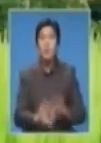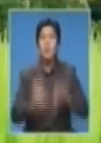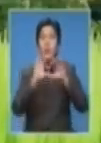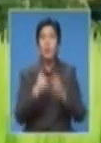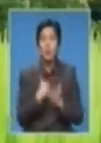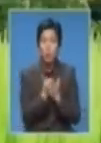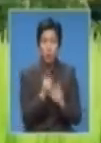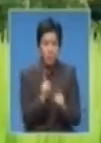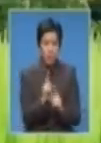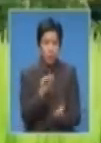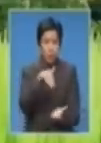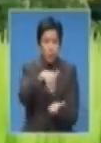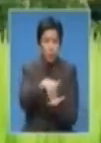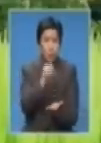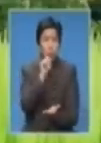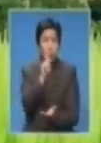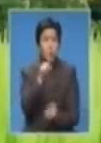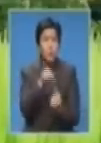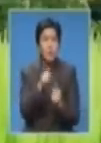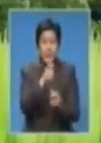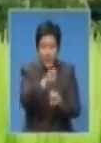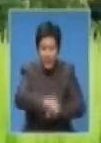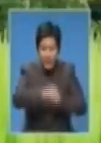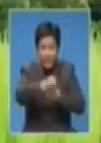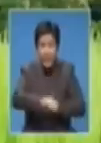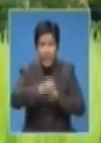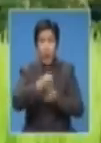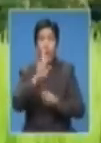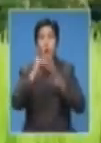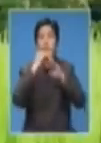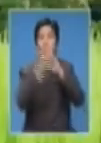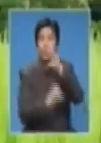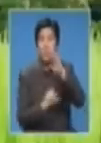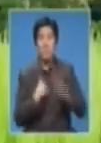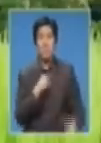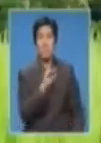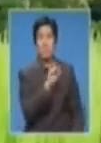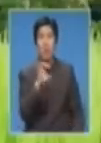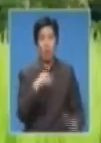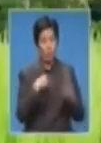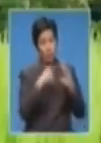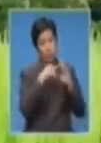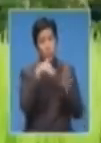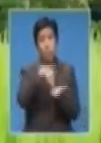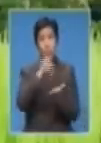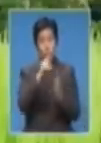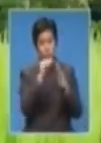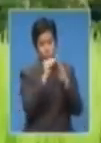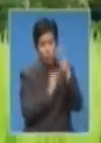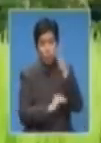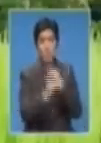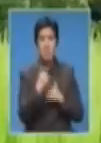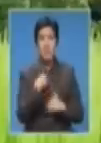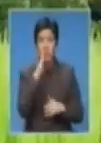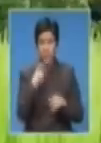ไปหาศูนย์อะไรศูนย์เกษตรกรที่จังหวัดนะครับมีอยู่882ศูนย์เข้าไปแล้วอันนี้ผมให้ตั้งอยู่ในหมู่บ้านต